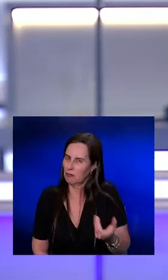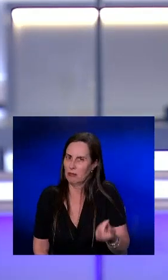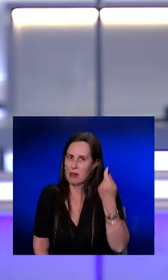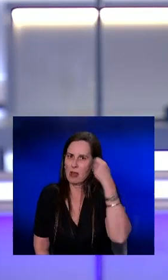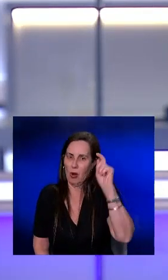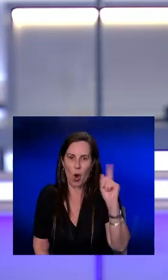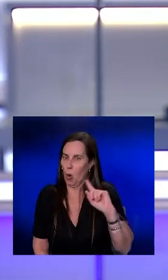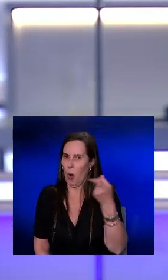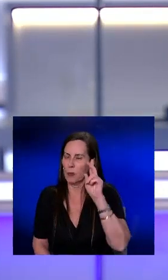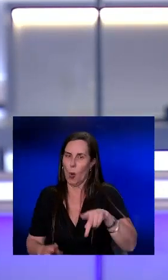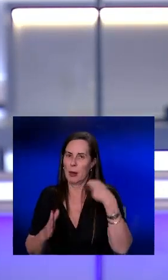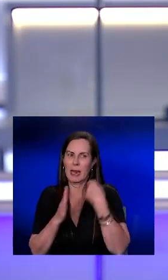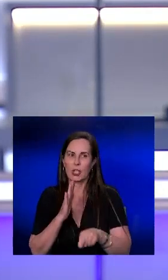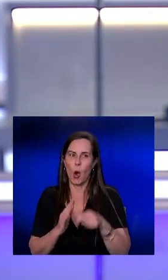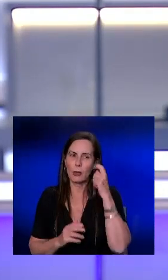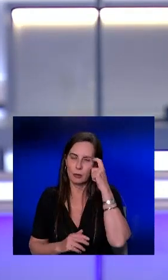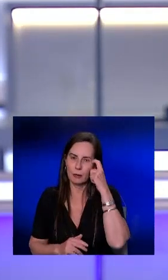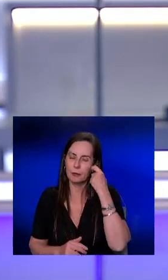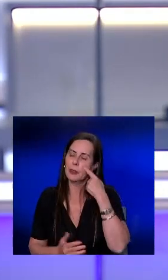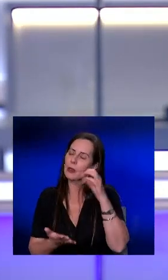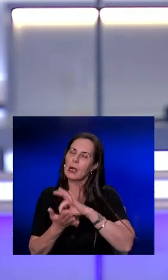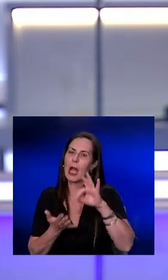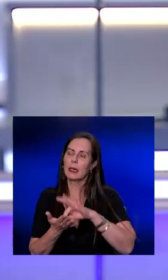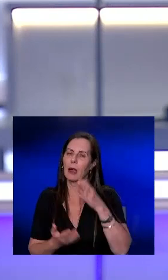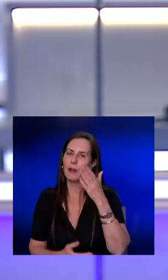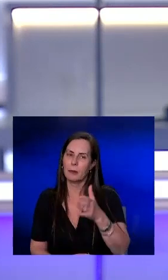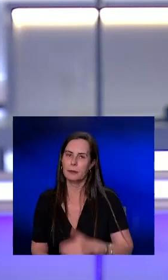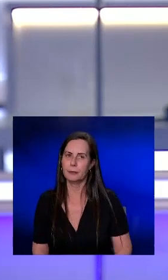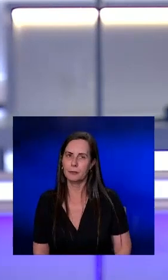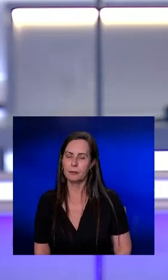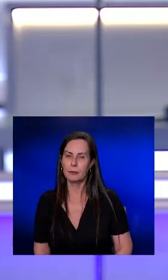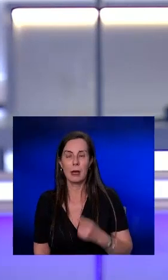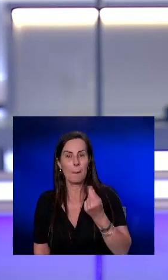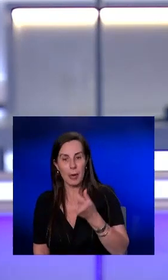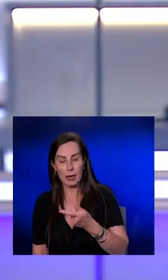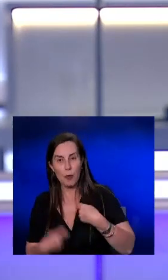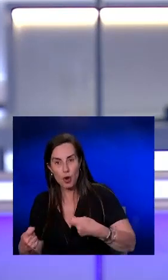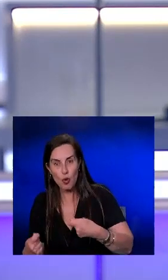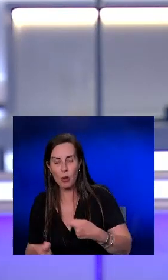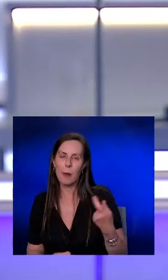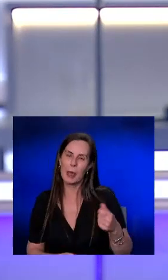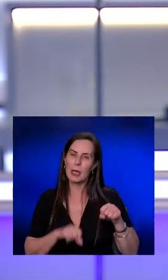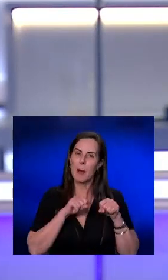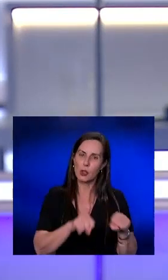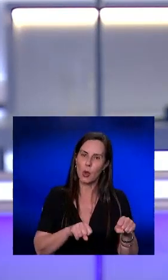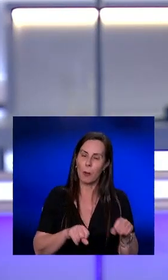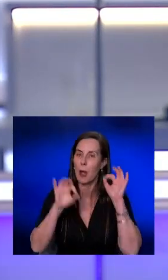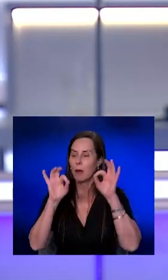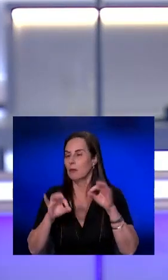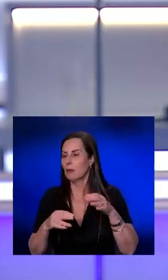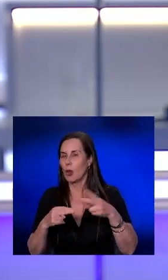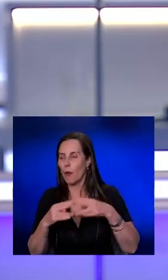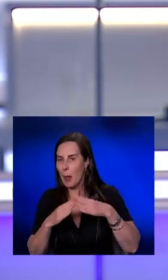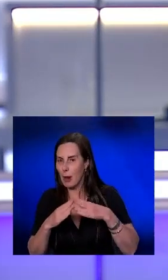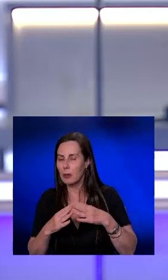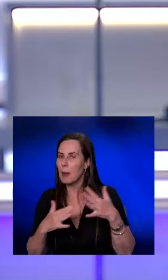כל משפחה יכולה להרשות לעצמה. כתבת התחום הכלכלי דנה ירקצי השוותה בין המחירים בשווקים, בסופרים, במקולות השכונתיות,